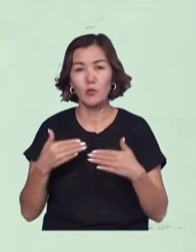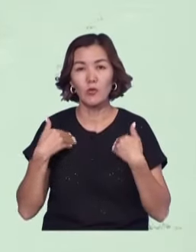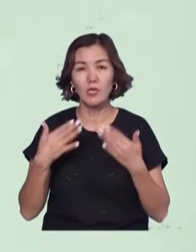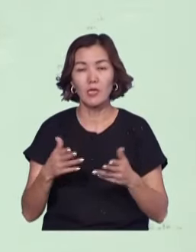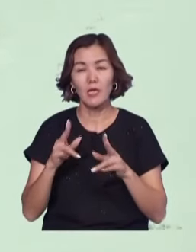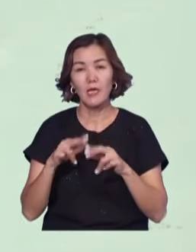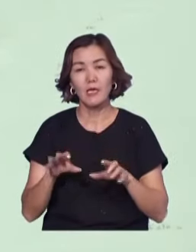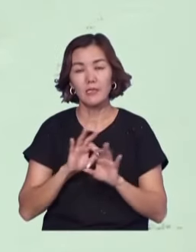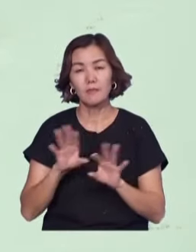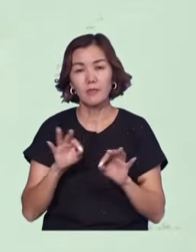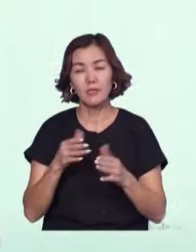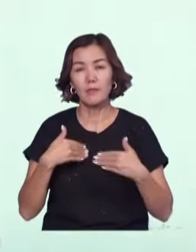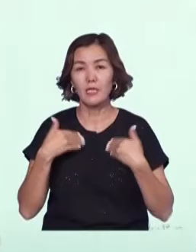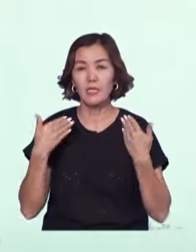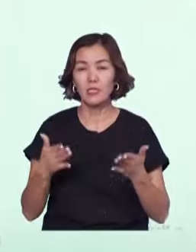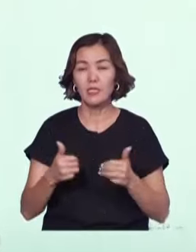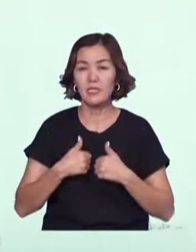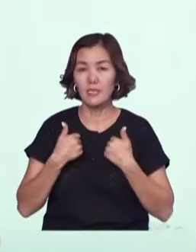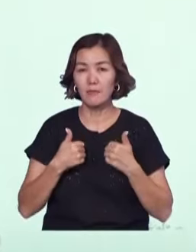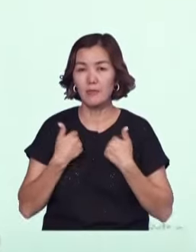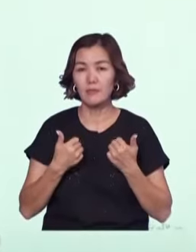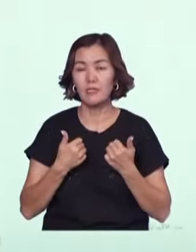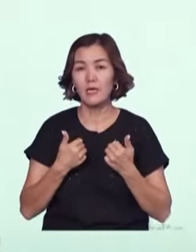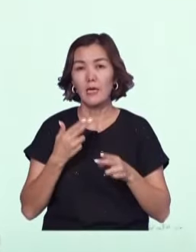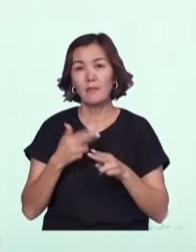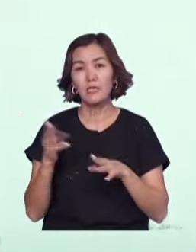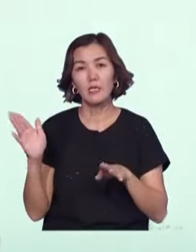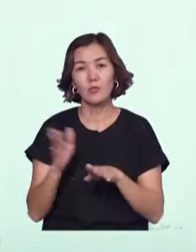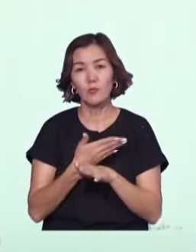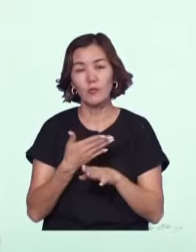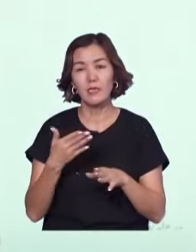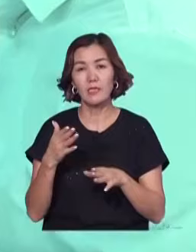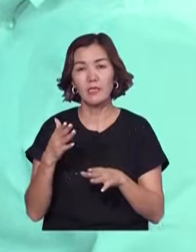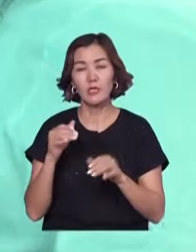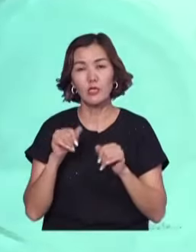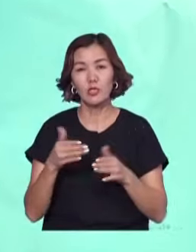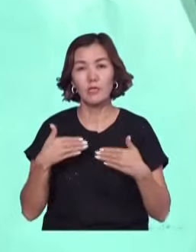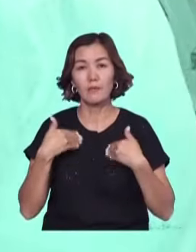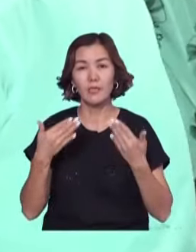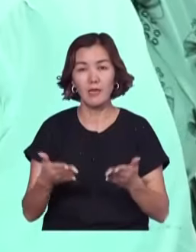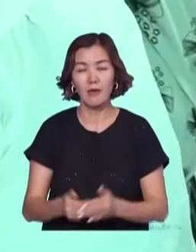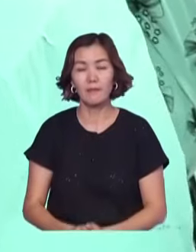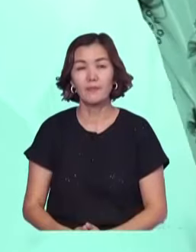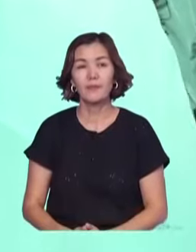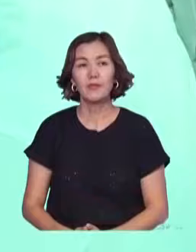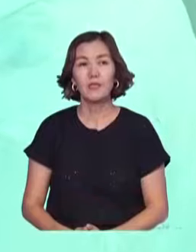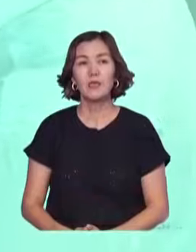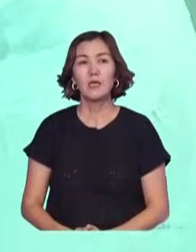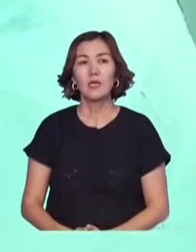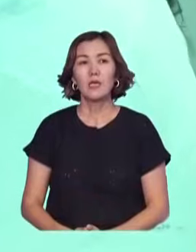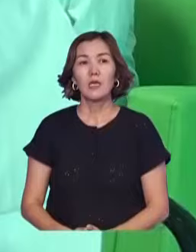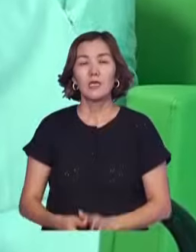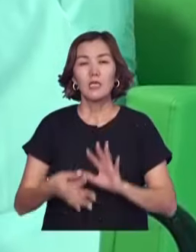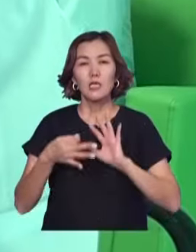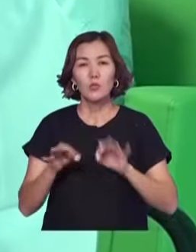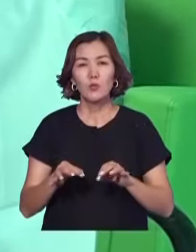экспертные разъяснения и предложения. Мы стремимся определить существующие преграды и предложить эффективные решения. В случаях, когда вопросы требовали более глубокого